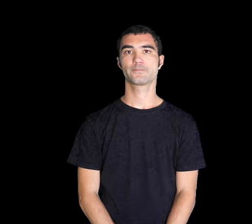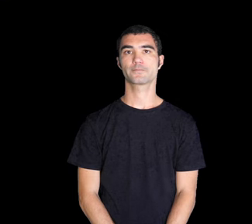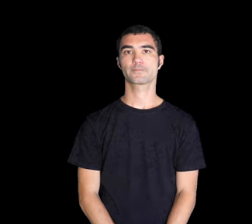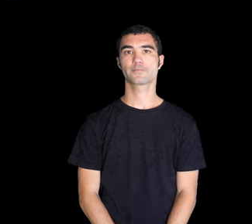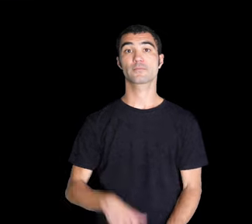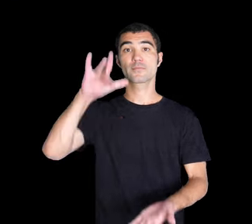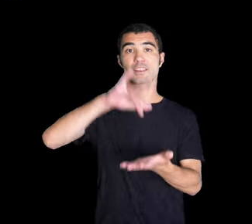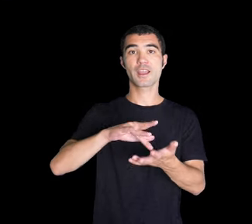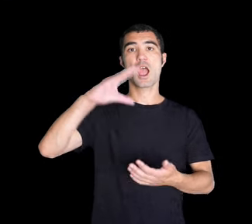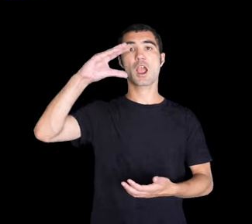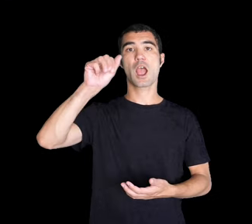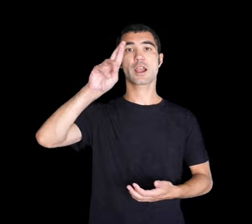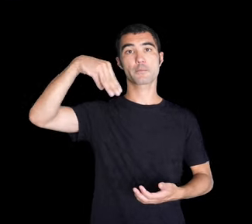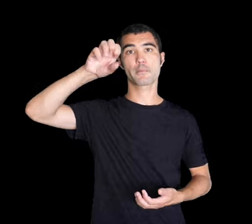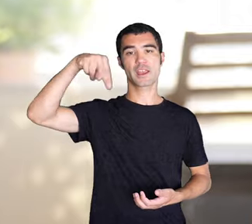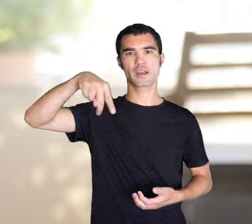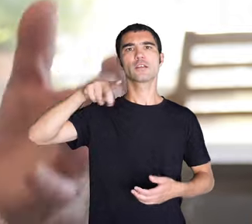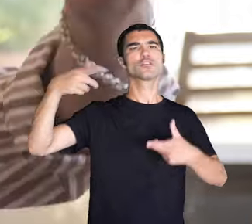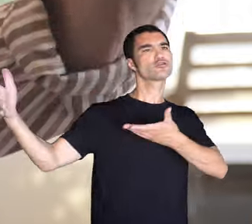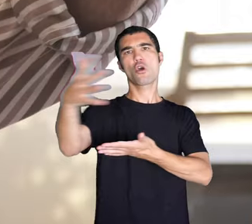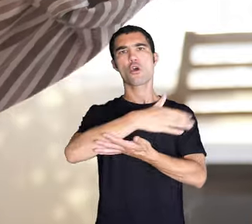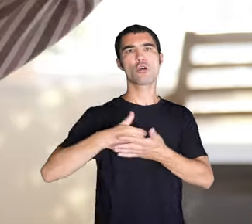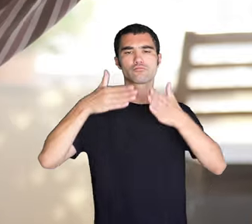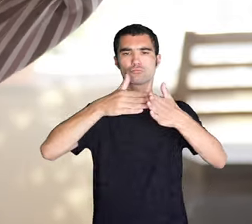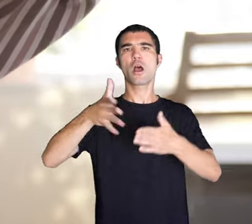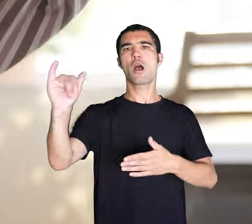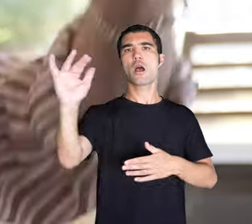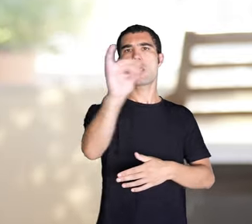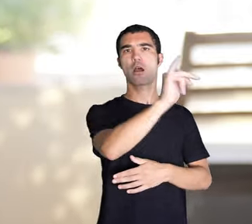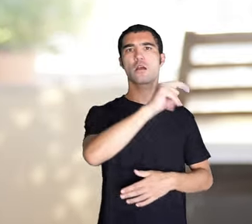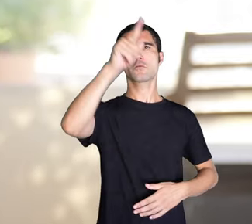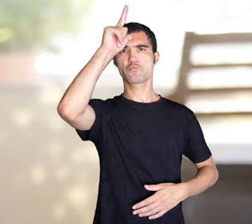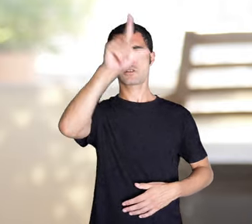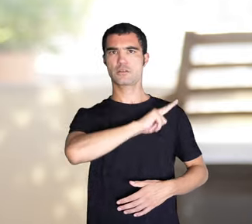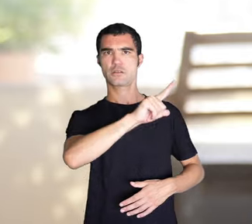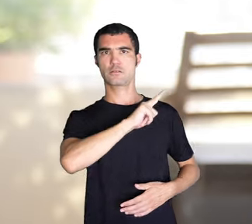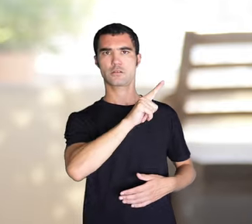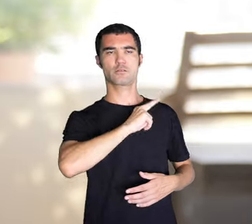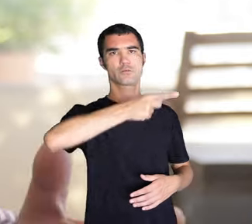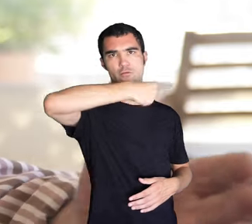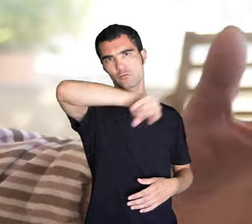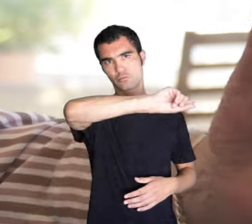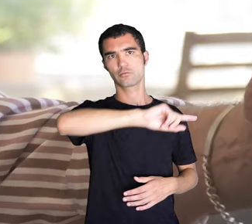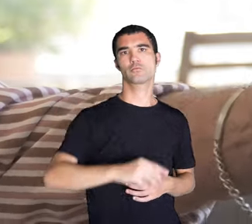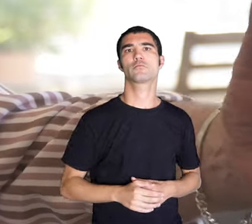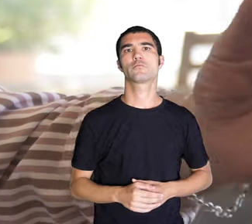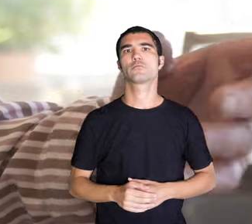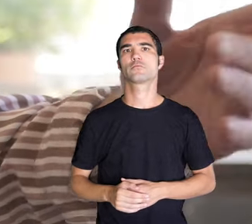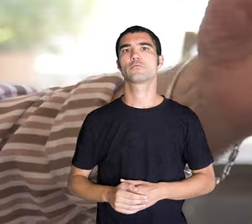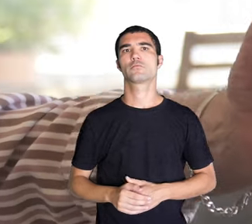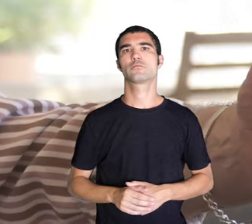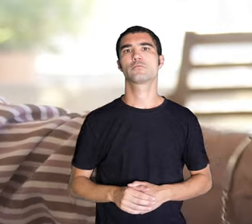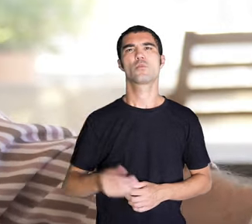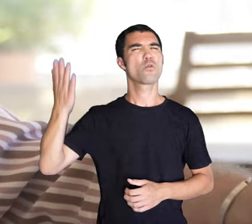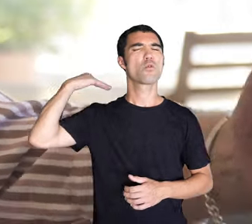Si penses que el calma eren tots els marinos, els militars. I feien, i com